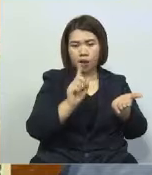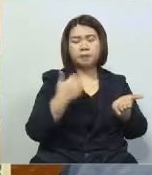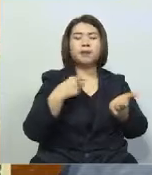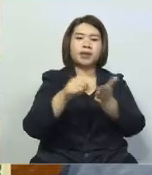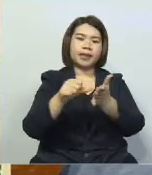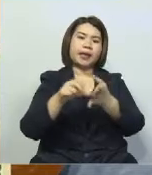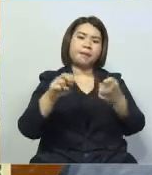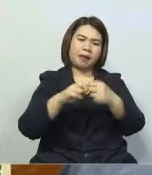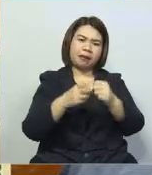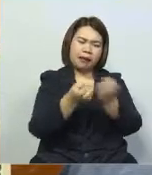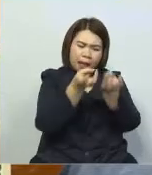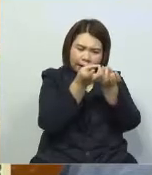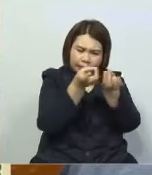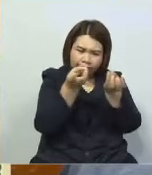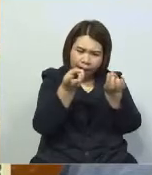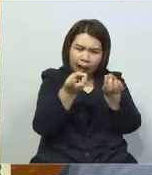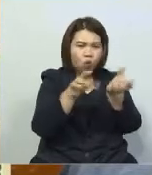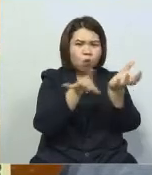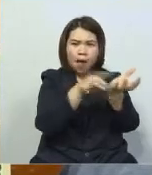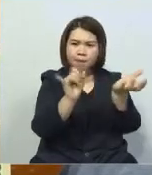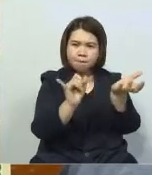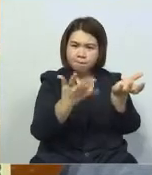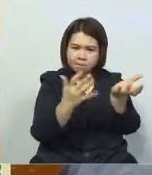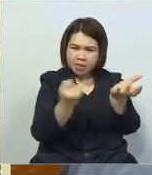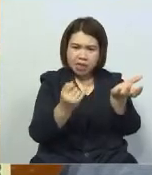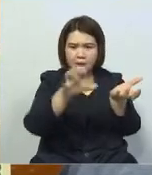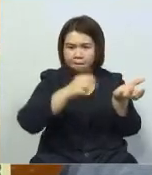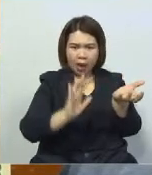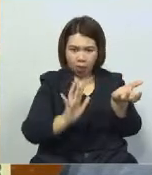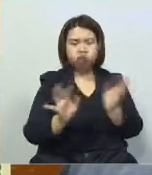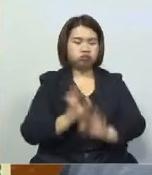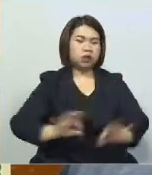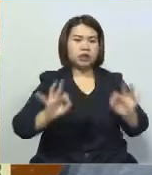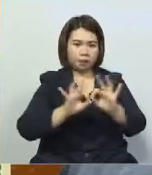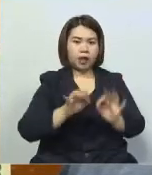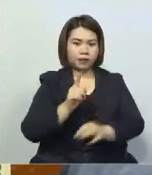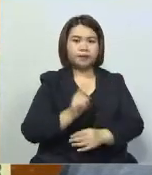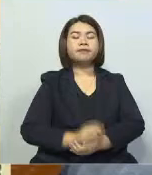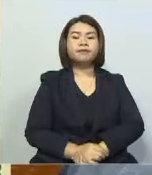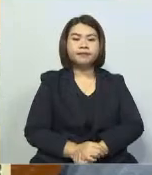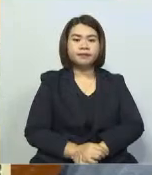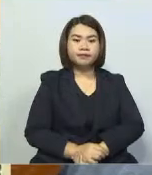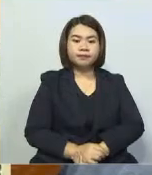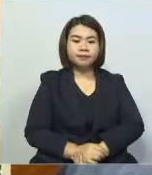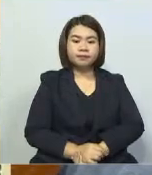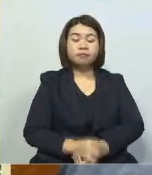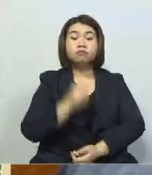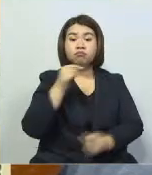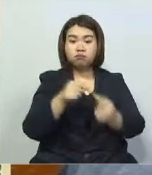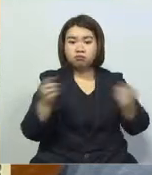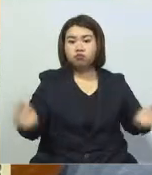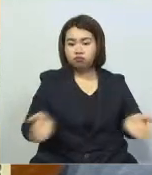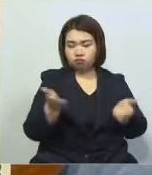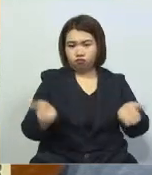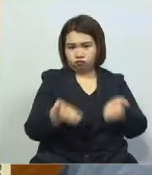ก้ปัญหาเมล็ดพันธุ์ที่ไม่มีคุณภาพและไม่ได้มาตรฐานอันนี้คือประเด็นสำคัญนะครับเป็นการส่งเสริมนะครับ